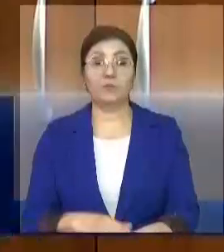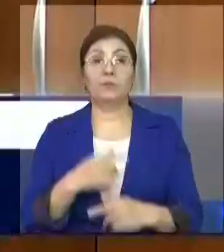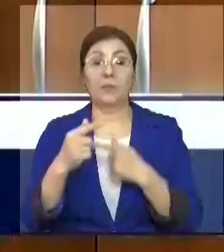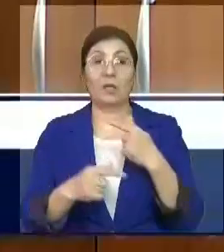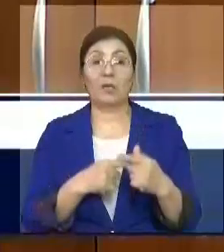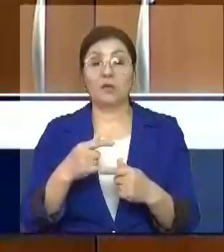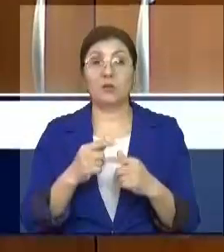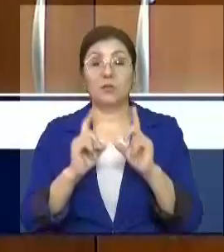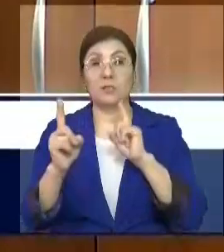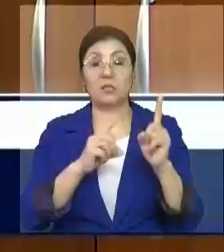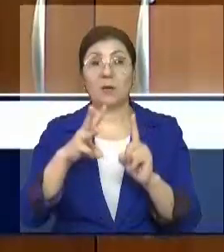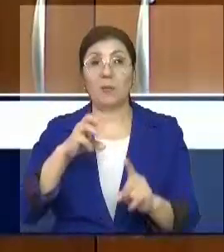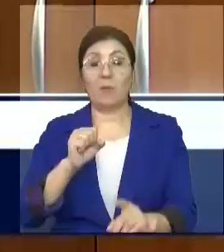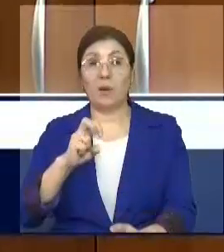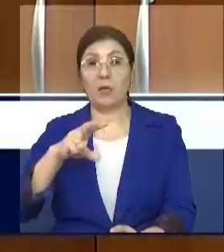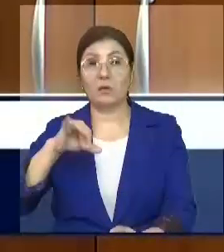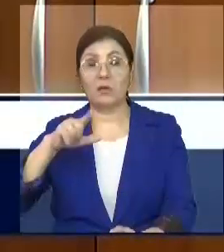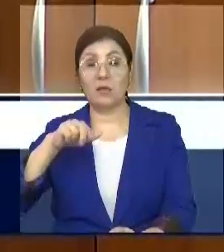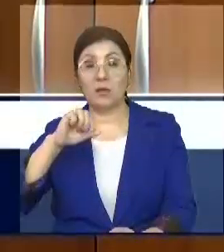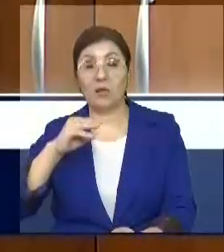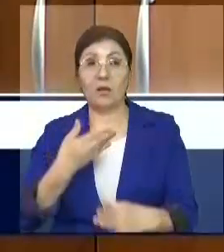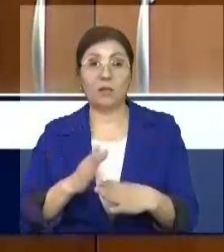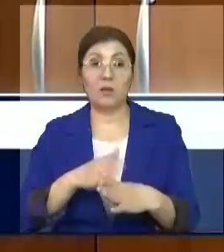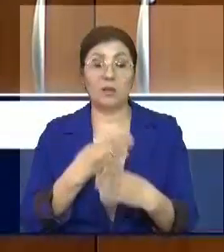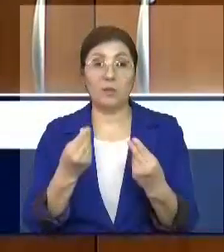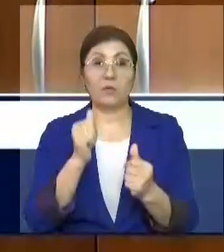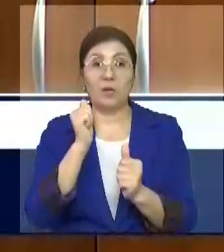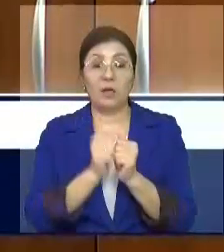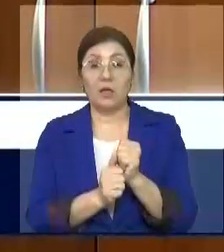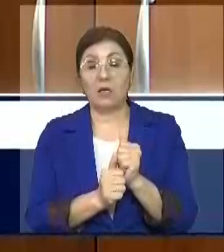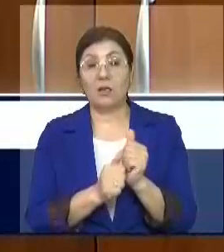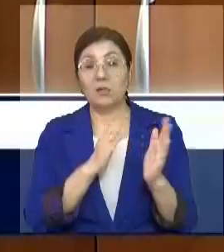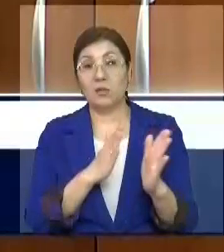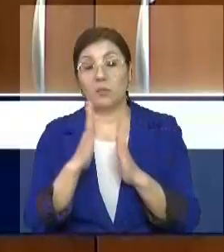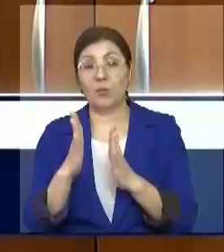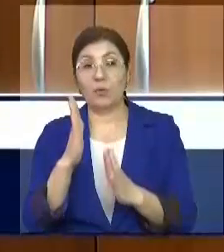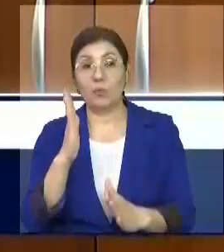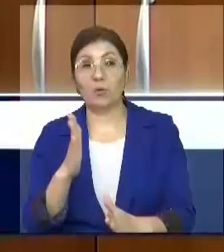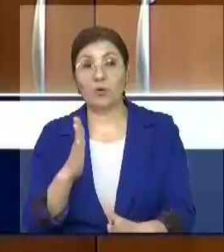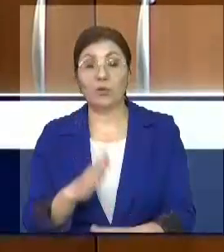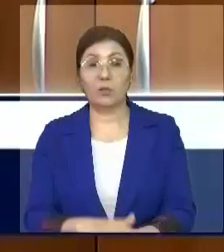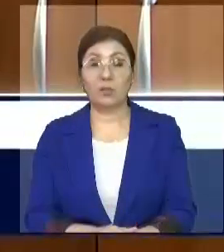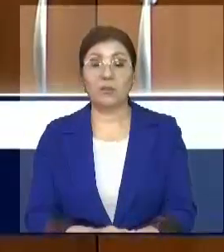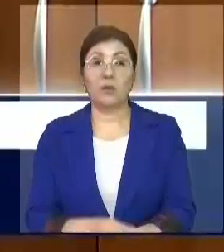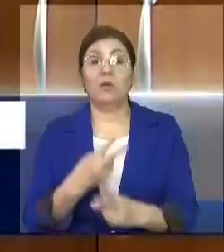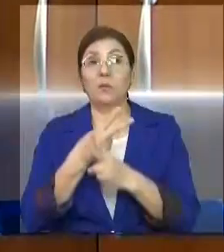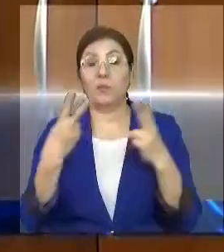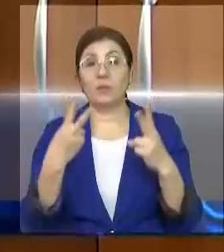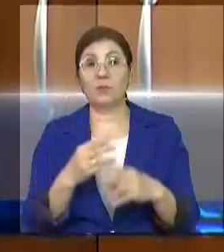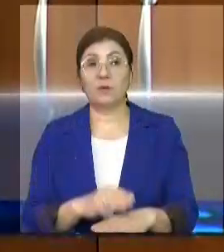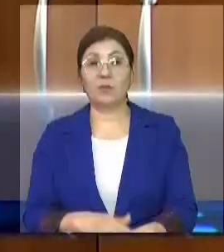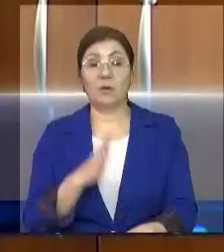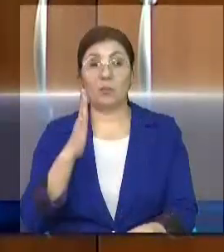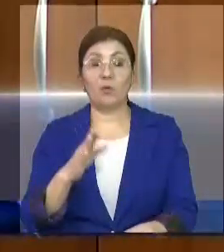будем закладывать какие-то определенные суммы, и уже будут каждый пункт и будут уже денежными средствами, и непосредственно